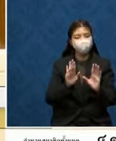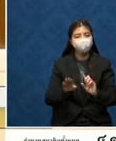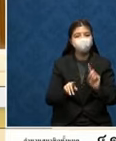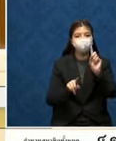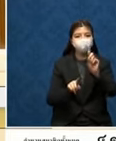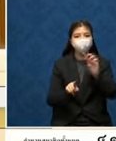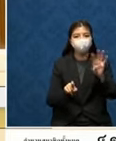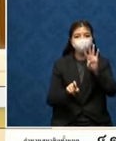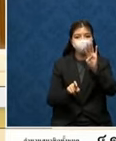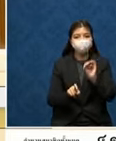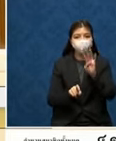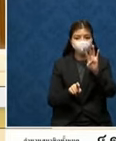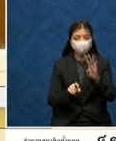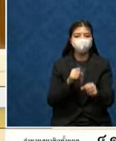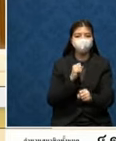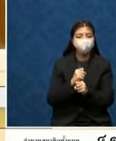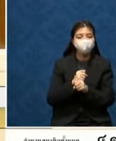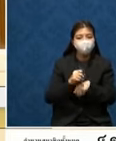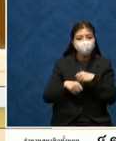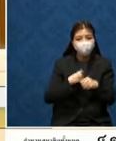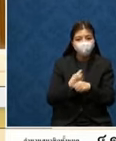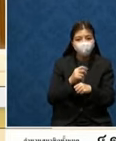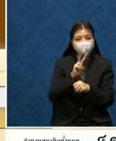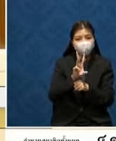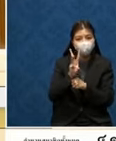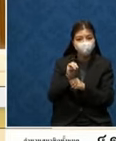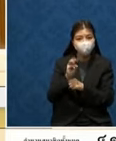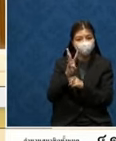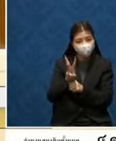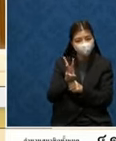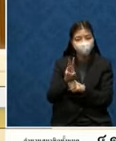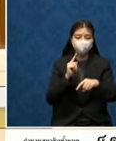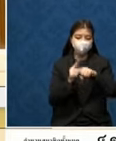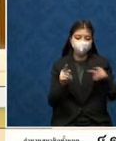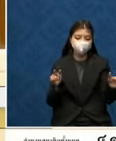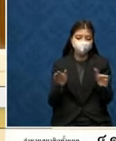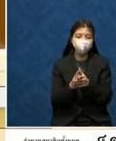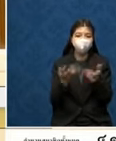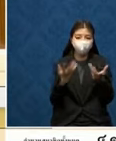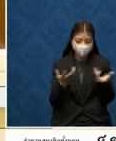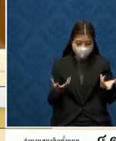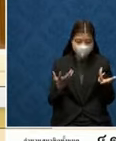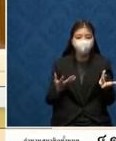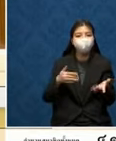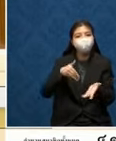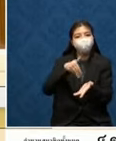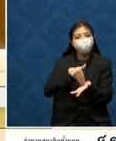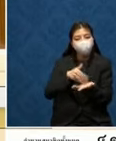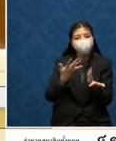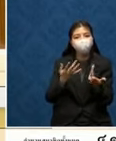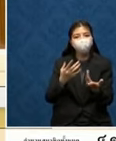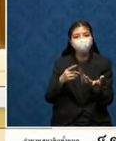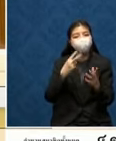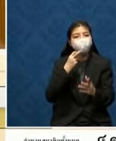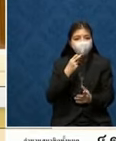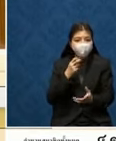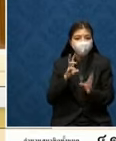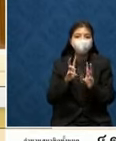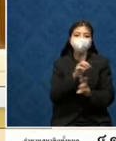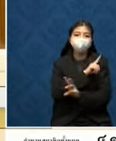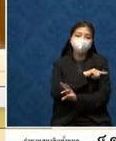คดีปี 2566และ 58คดี 2ปีนี้มีการยึดของกลางยาไอซ์เฮโรอีนเมีเนี่ยมากกว่า 1